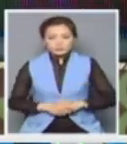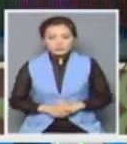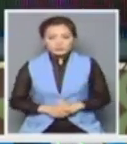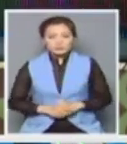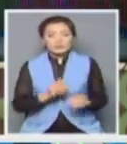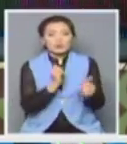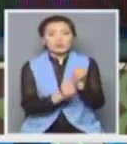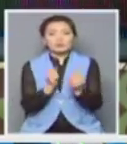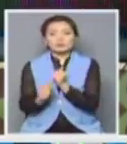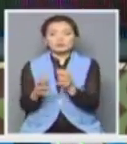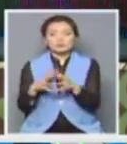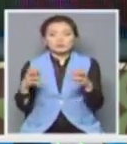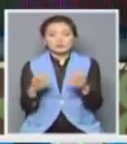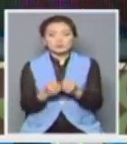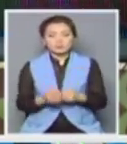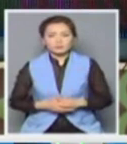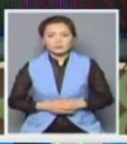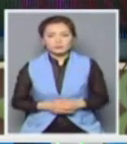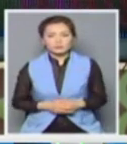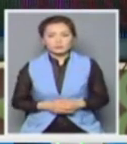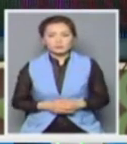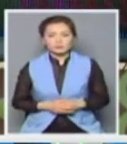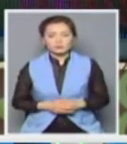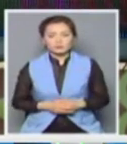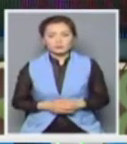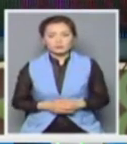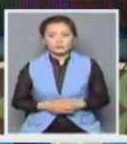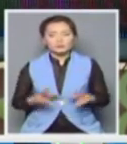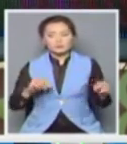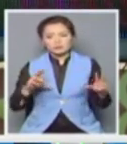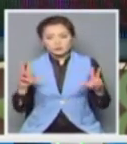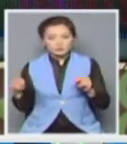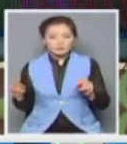еліміздің әрқайсыңыздың отбасыларыңызда ырыс, бақыт,